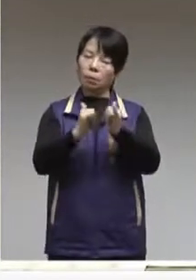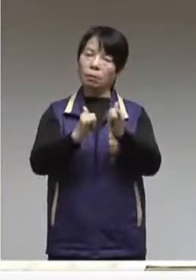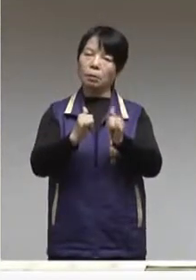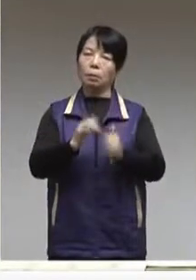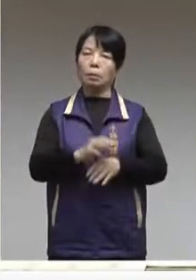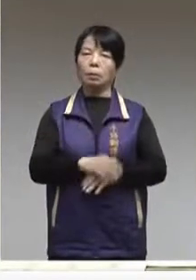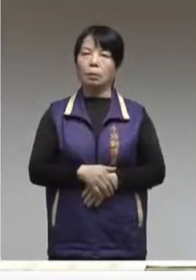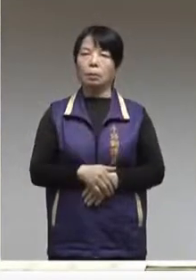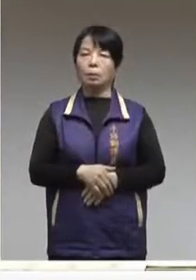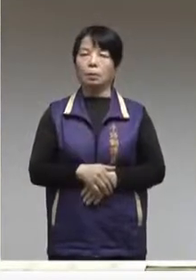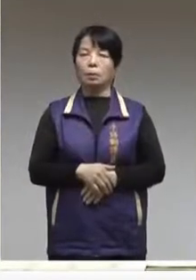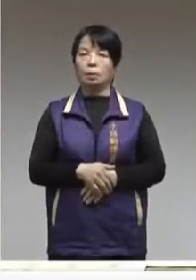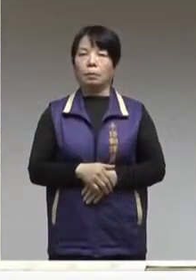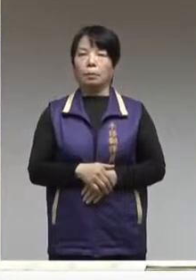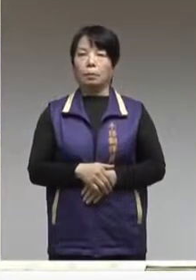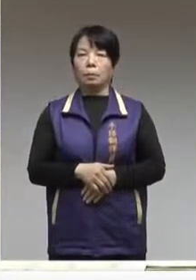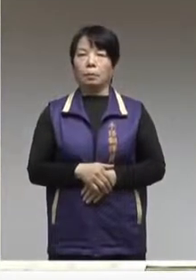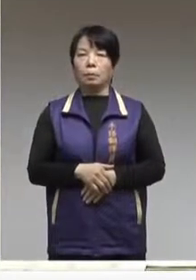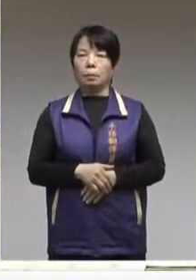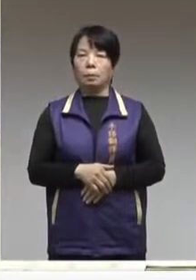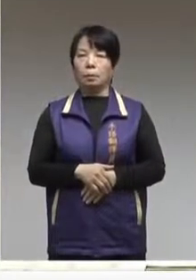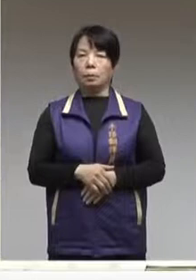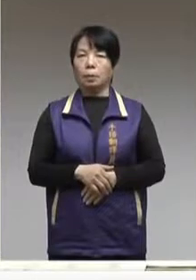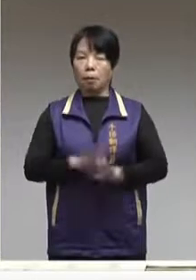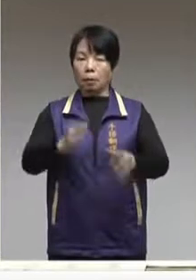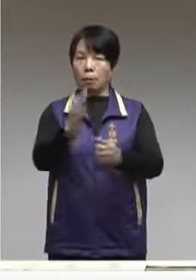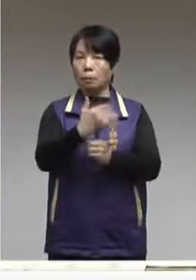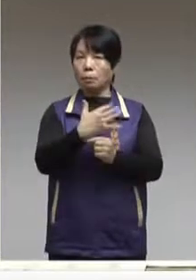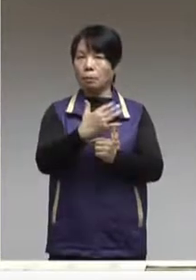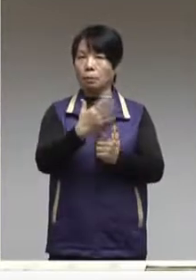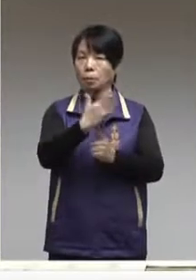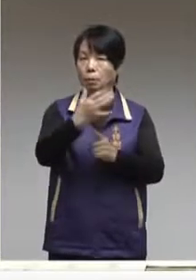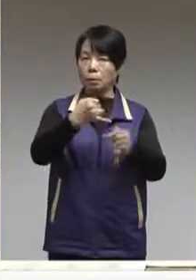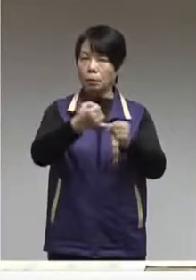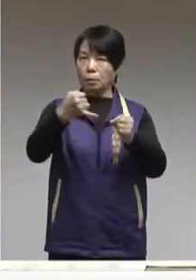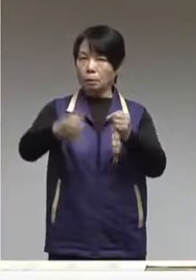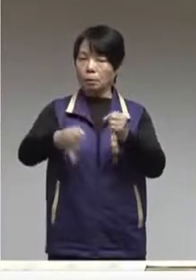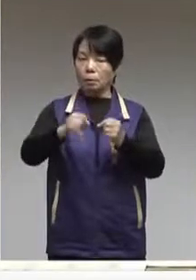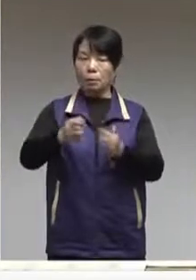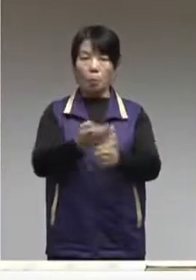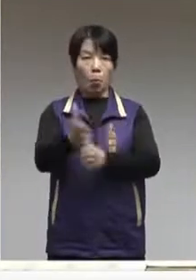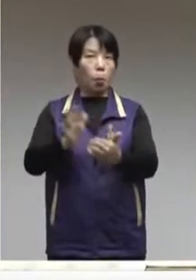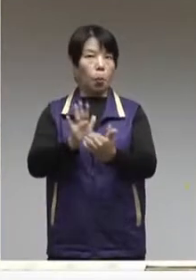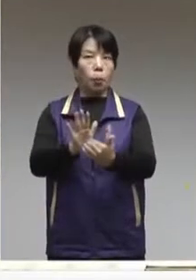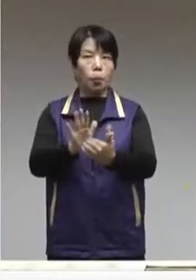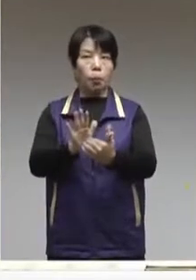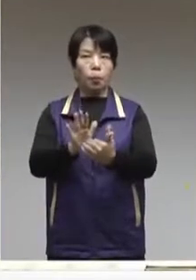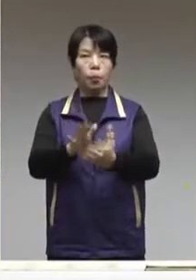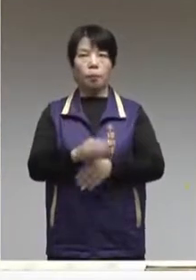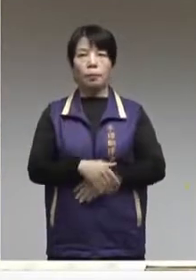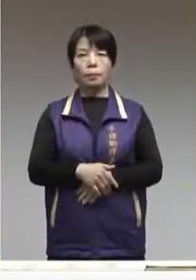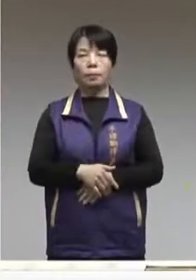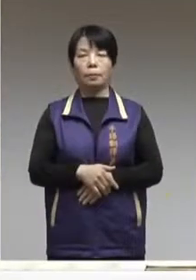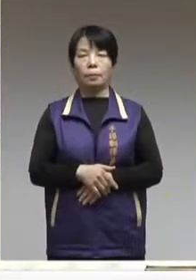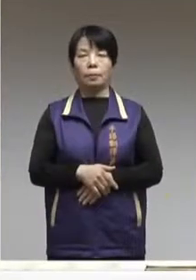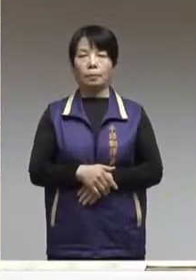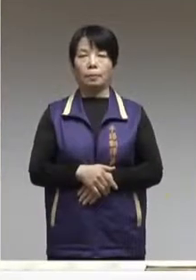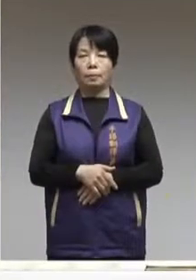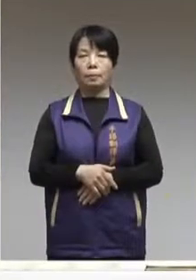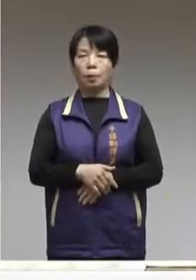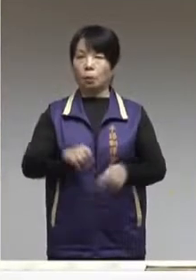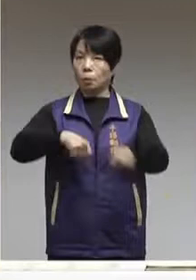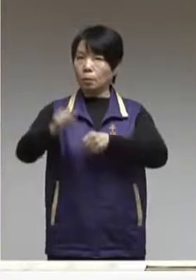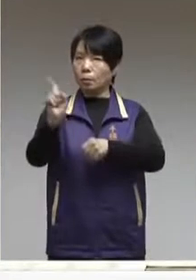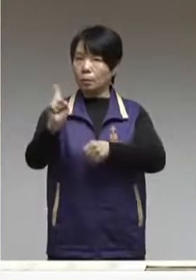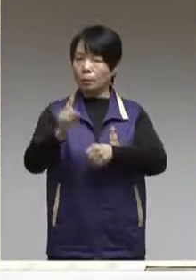哦、去染疫，好、哦、啊，但是咱的基层地区的防疫，我们采